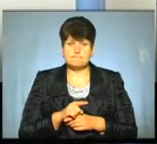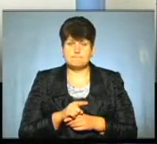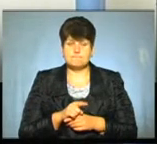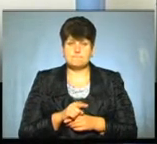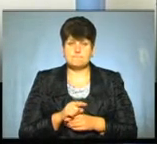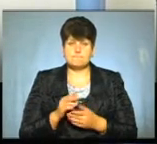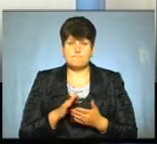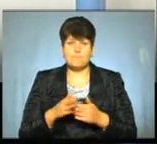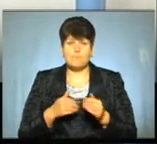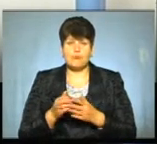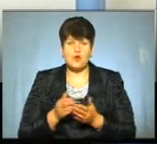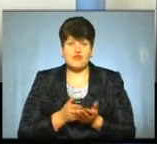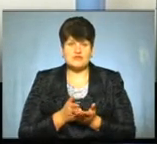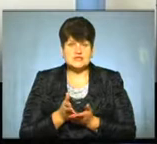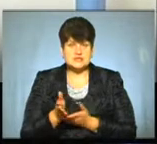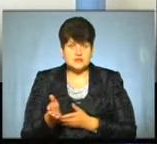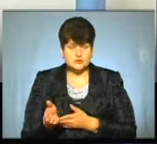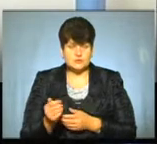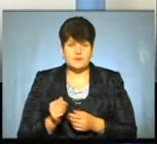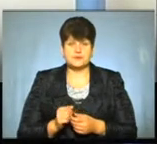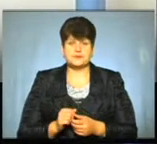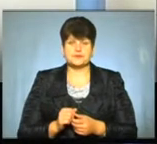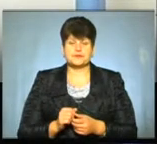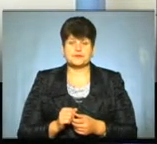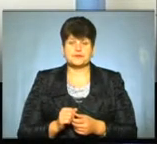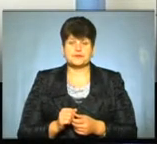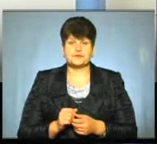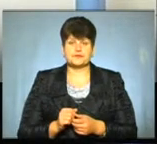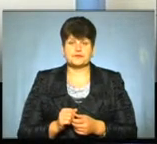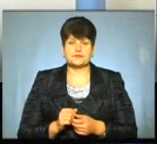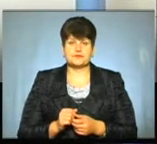професійного спрямування, так і